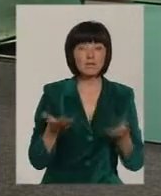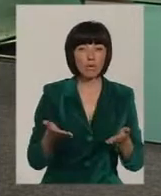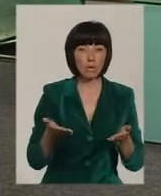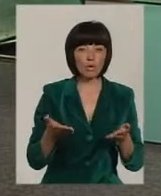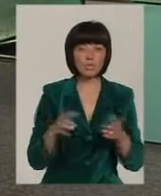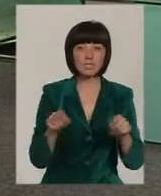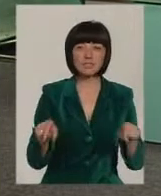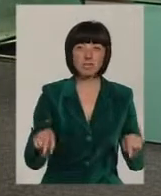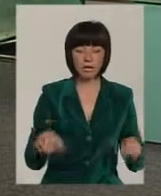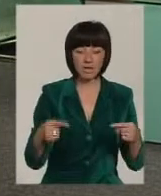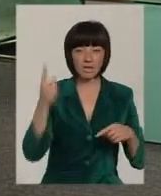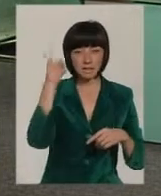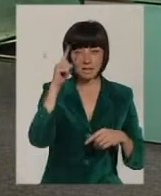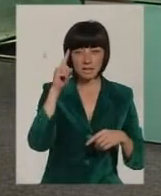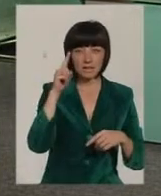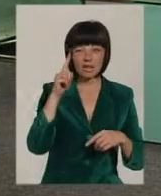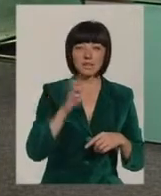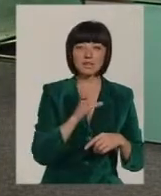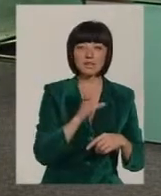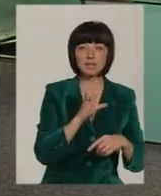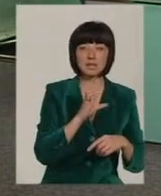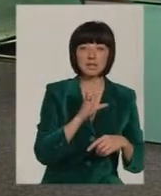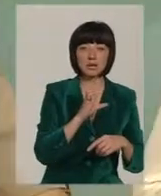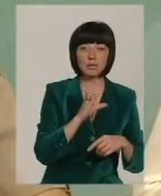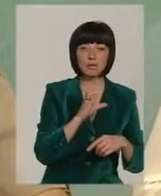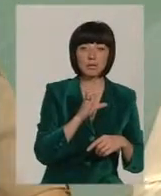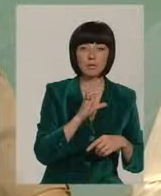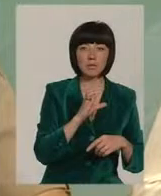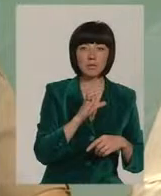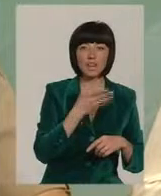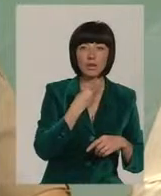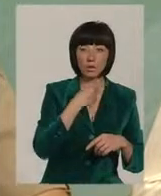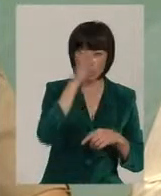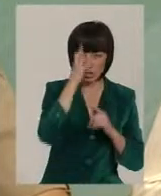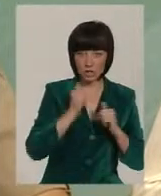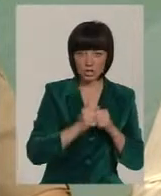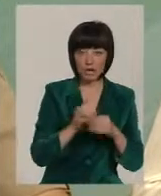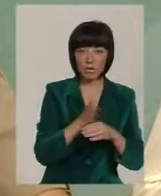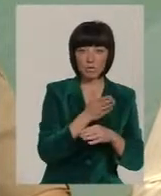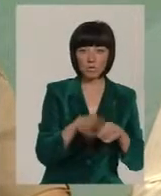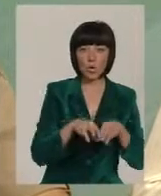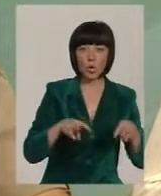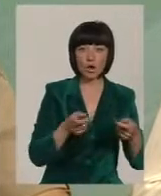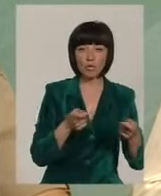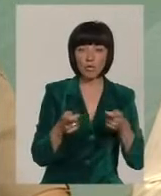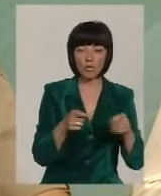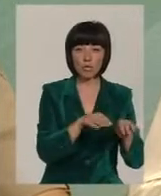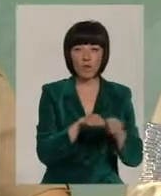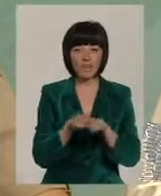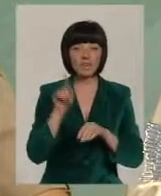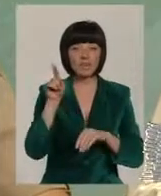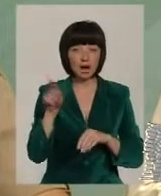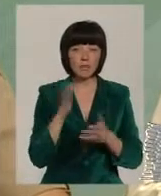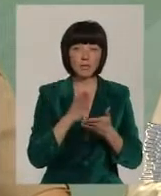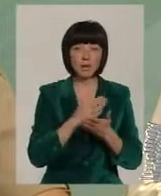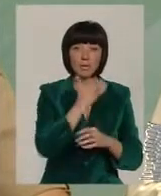створили за ініціативою скандинавських держав на урядовому рівні, і ми громадські організації також, тому що там